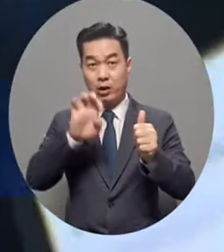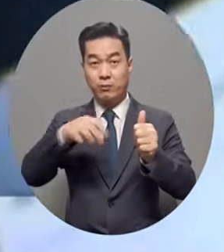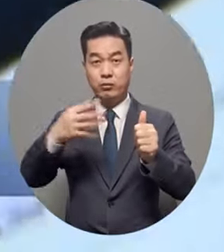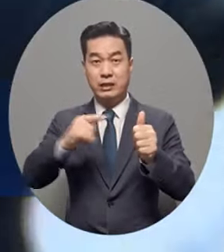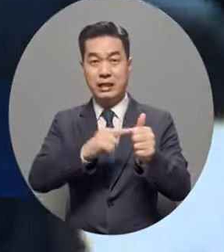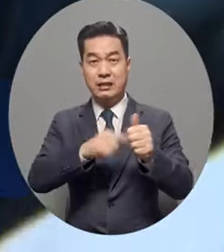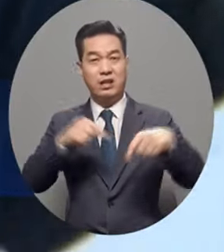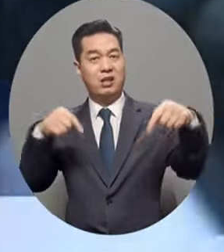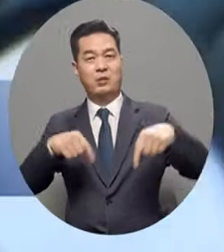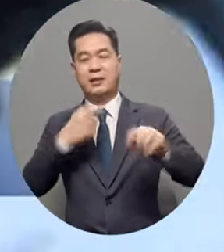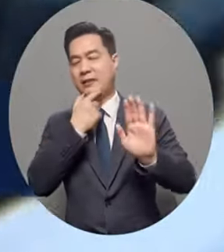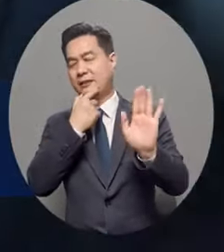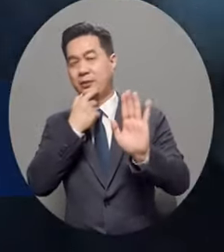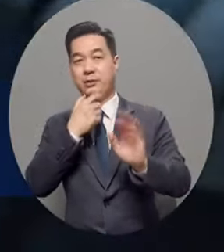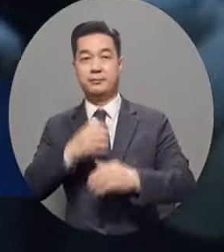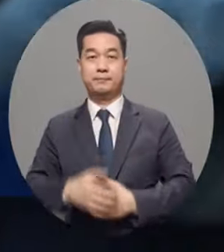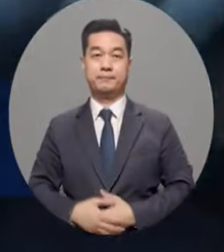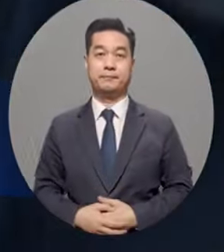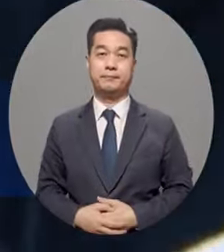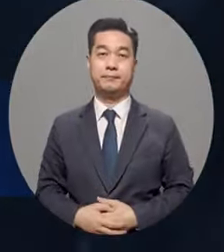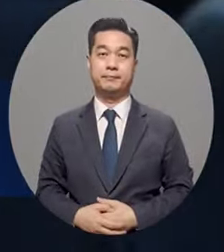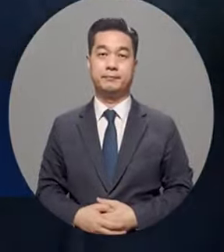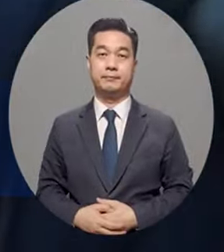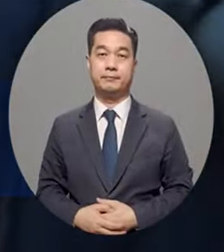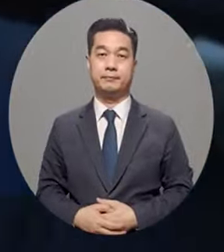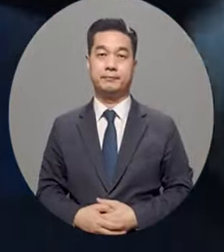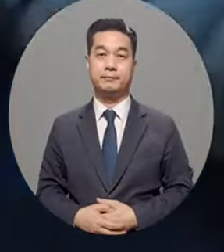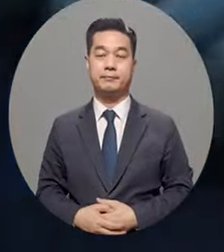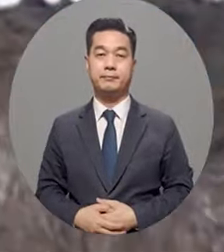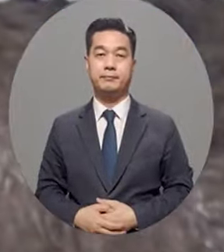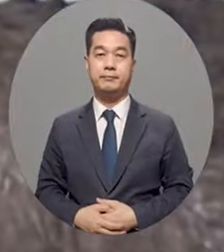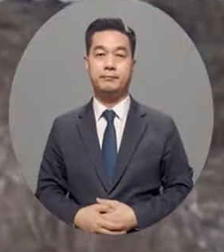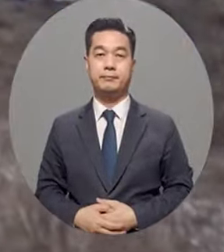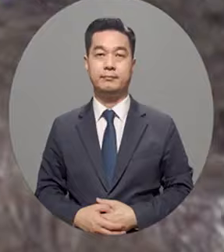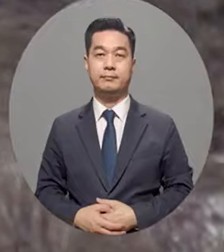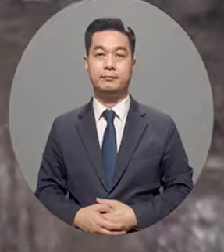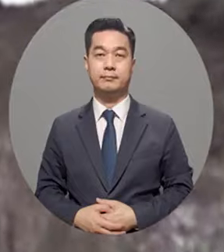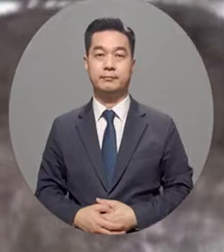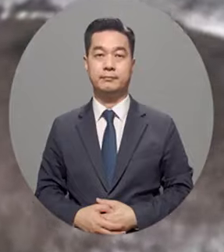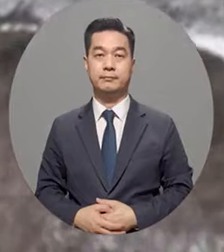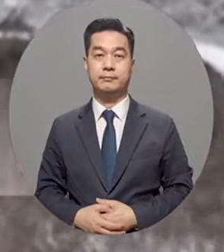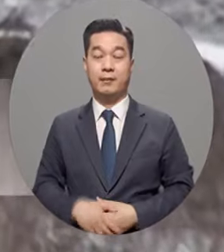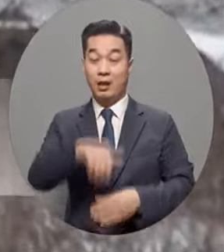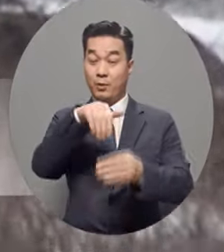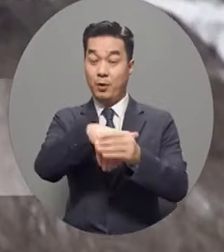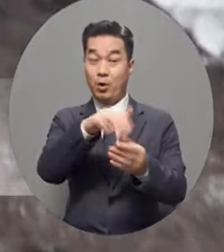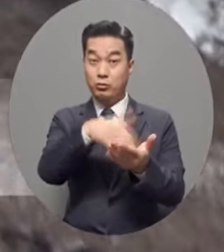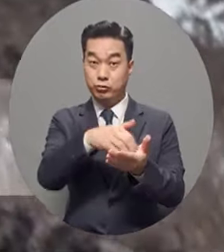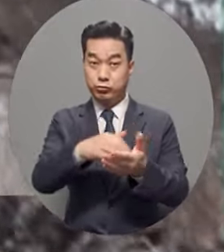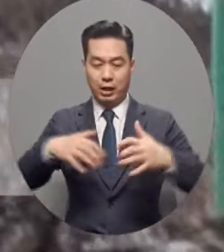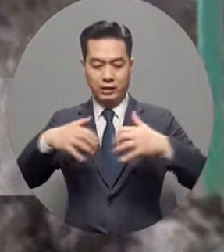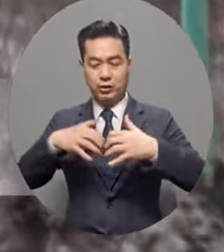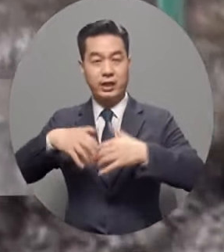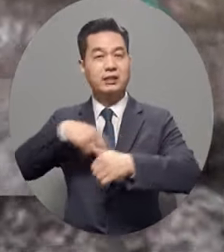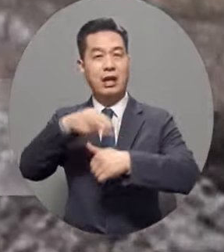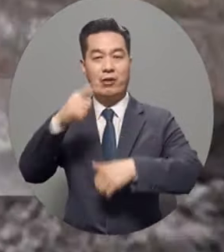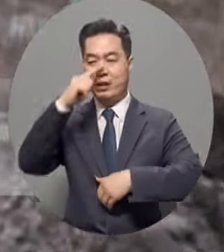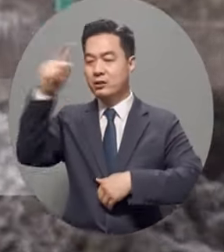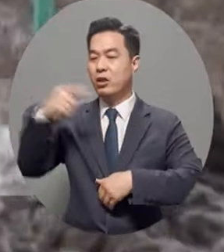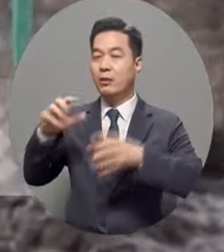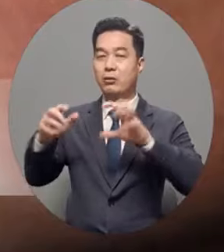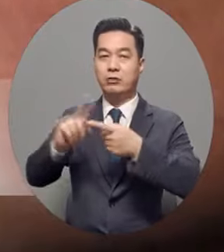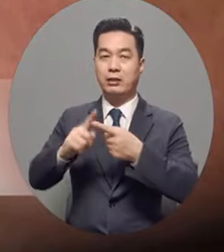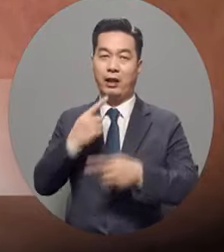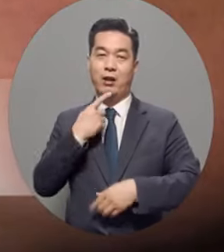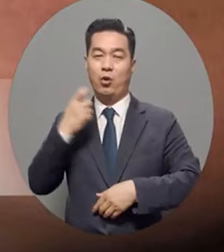the person who brought my country to the war. 높은 득표율은 전쟁 상황 속 서방 국가들에 대한